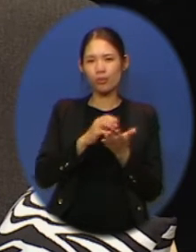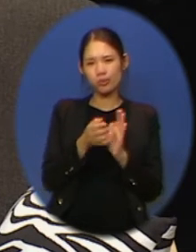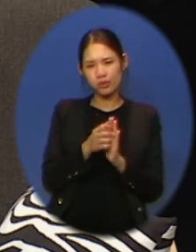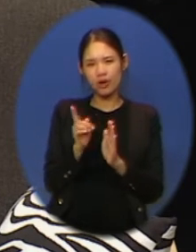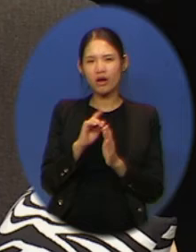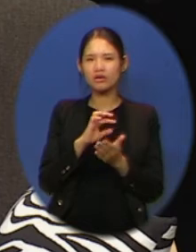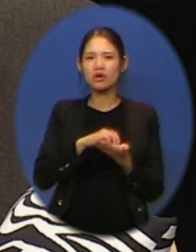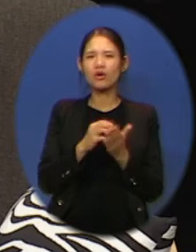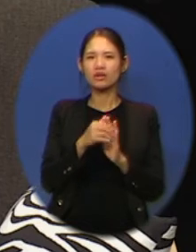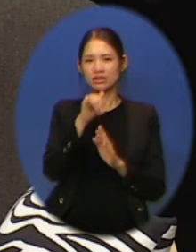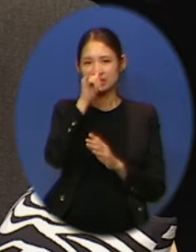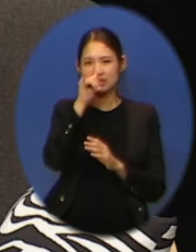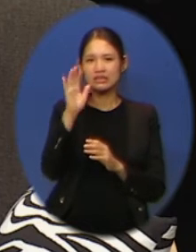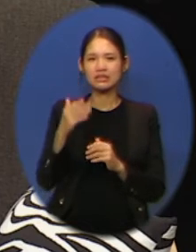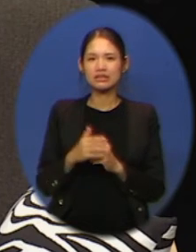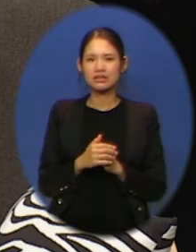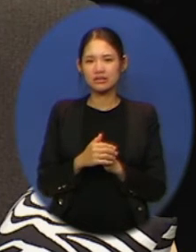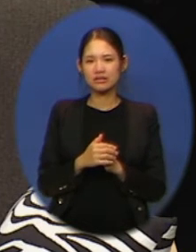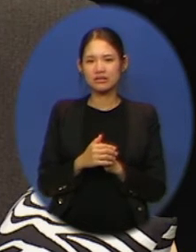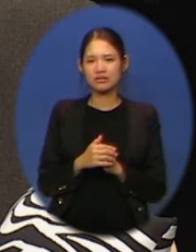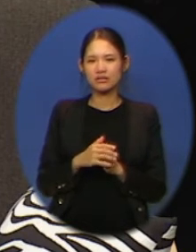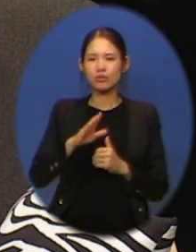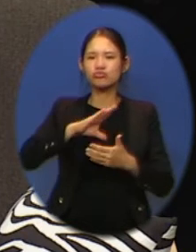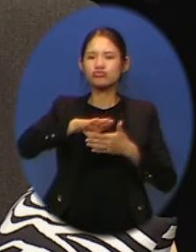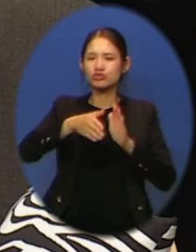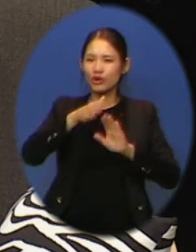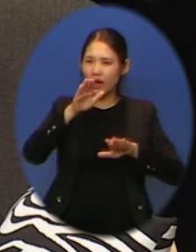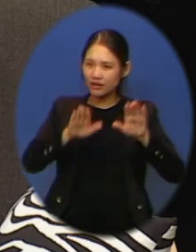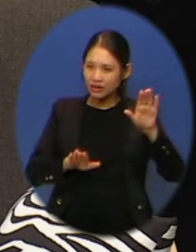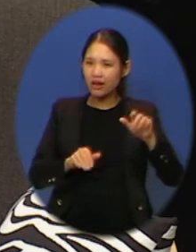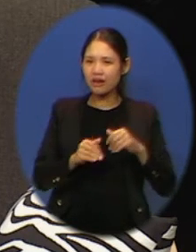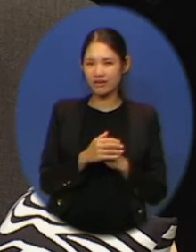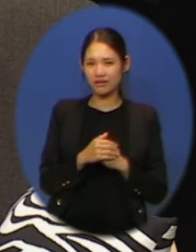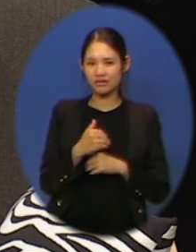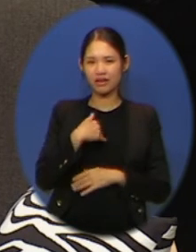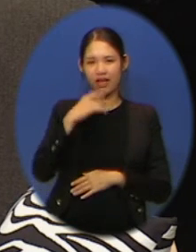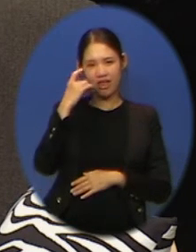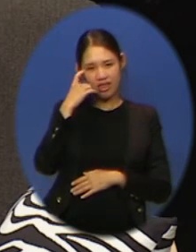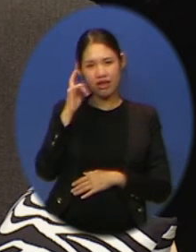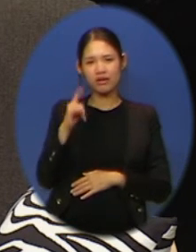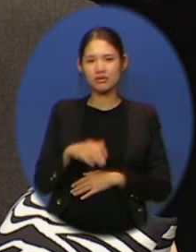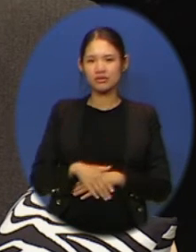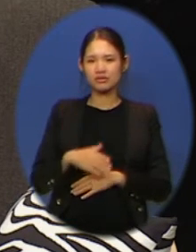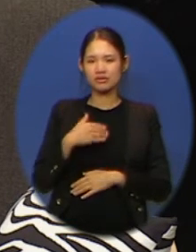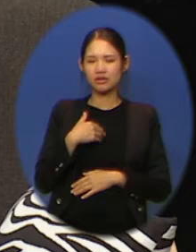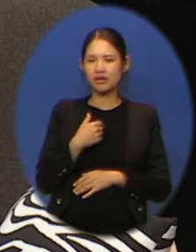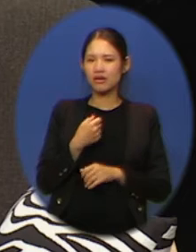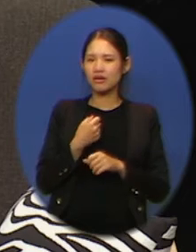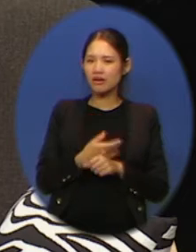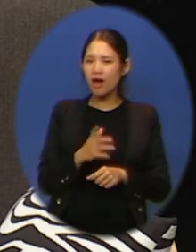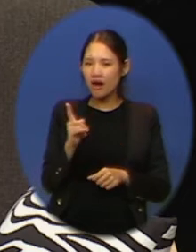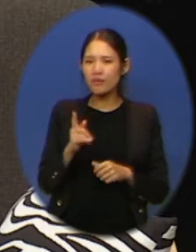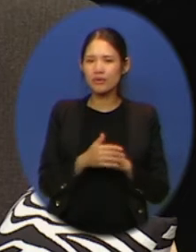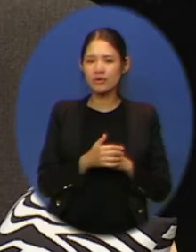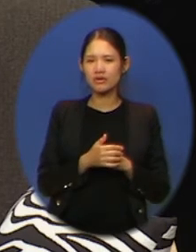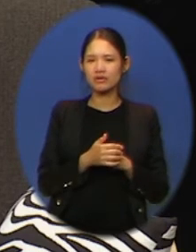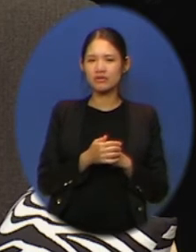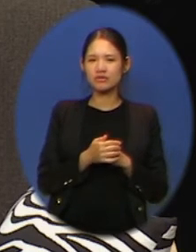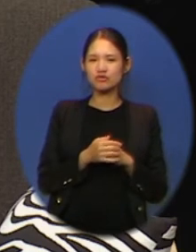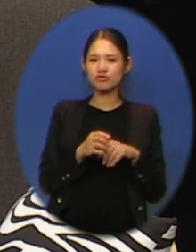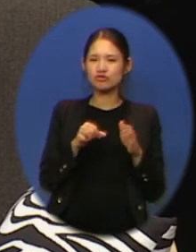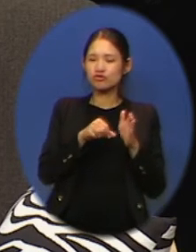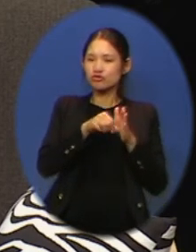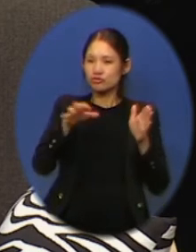않습니까? 네. 문화의 차이인데 제 생각에는 제가 그때 히트한 게 언제 히트한 거 아니? 첫